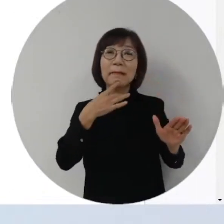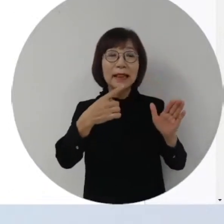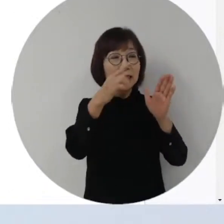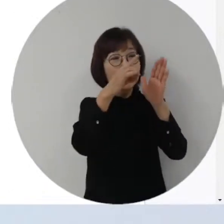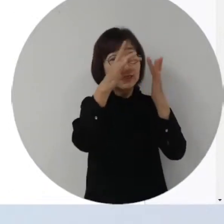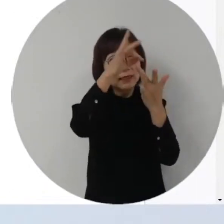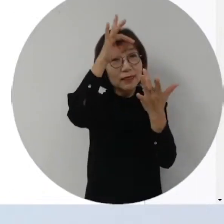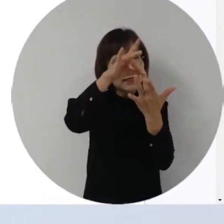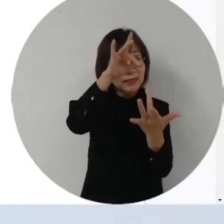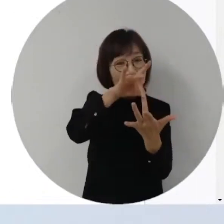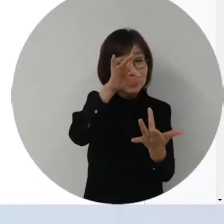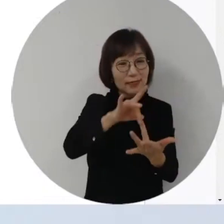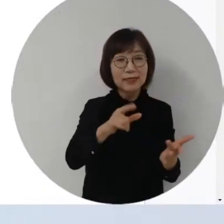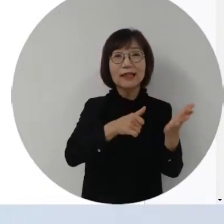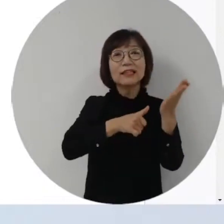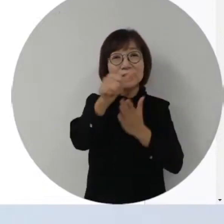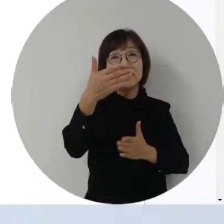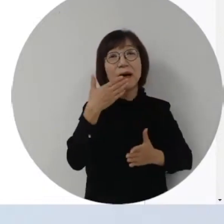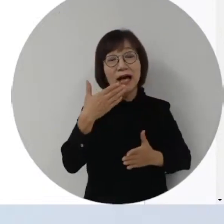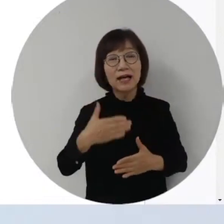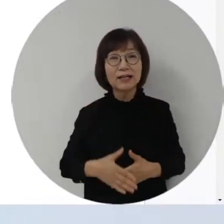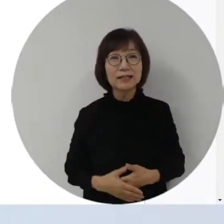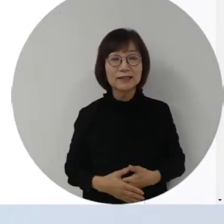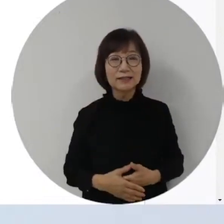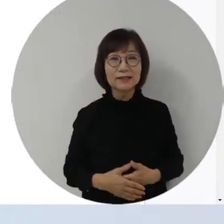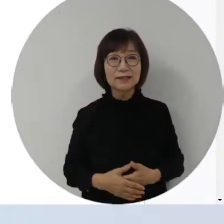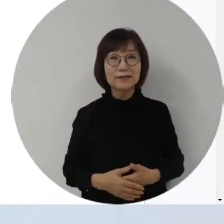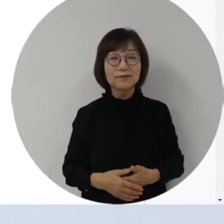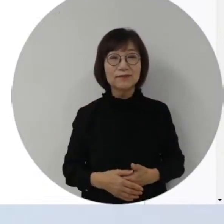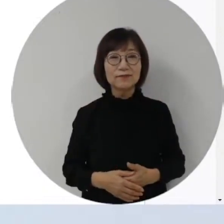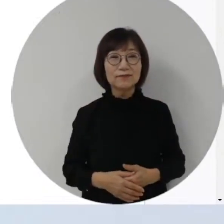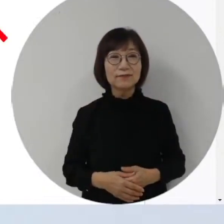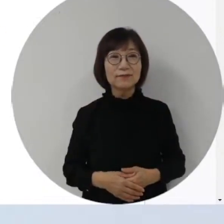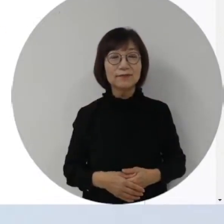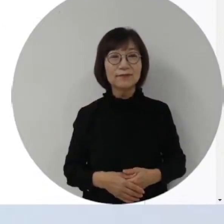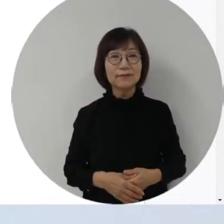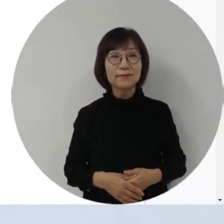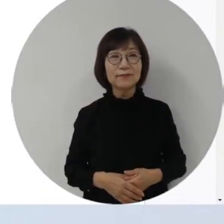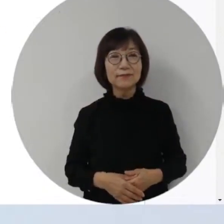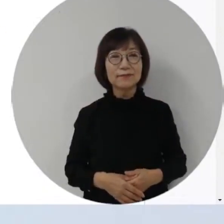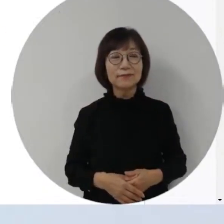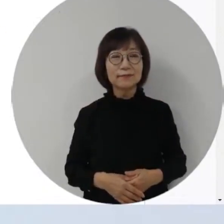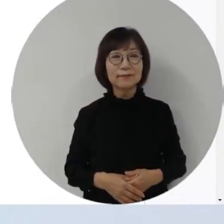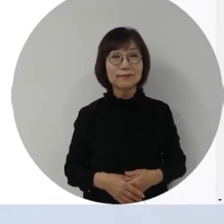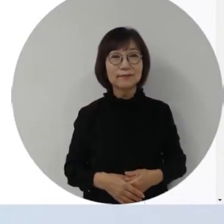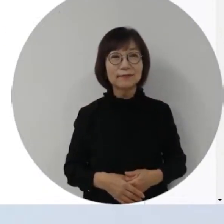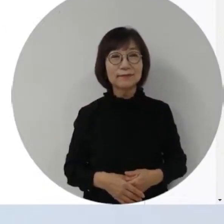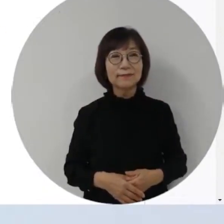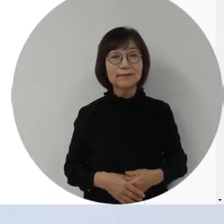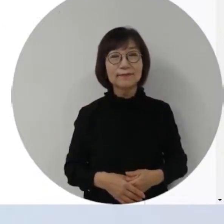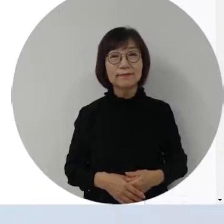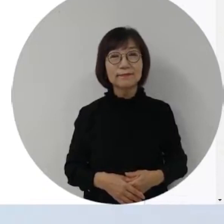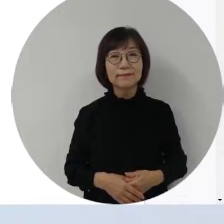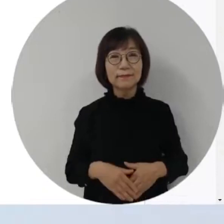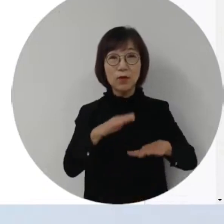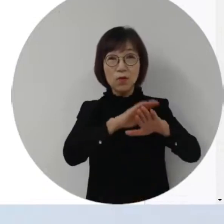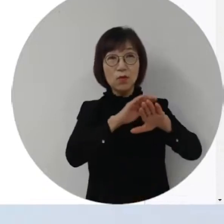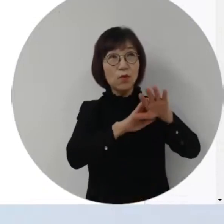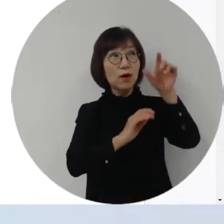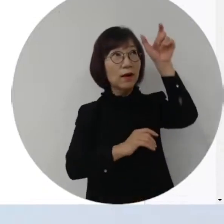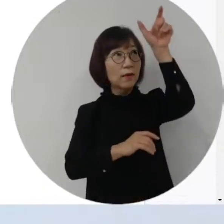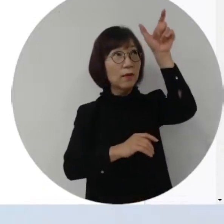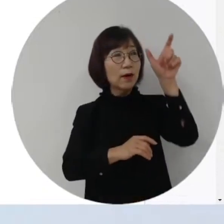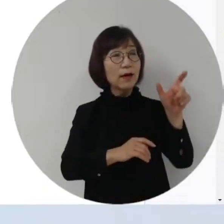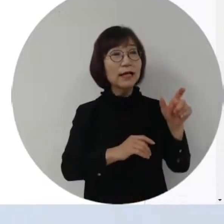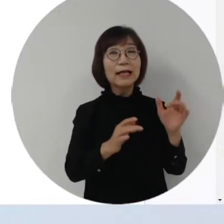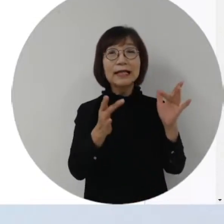왼쪽에 보시면 인터넷 사용 기록 삭제라는 메뉴 이렇게 해주시면 삭제를 할 수가 있습니다.